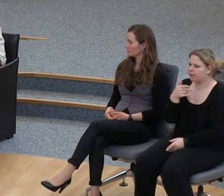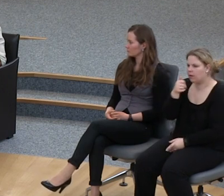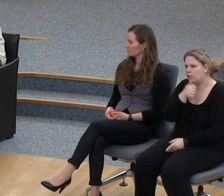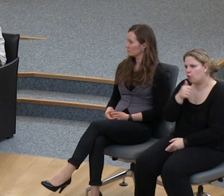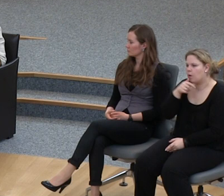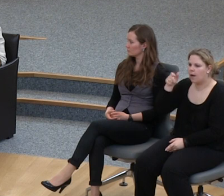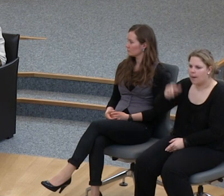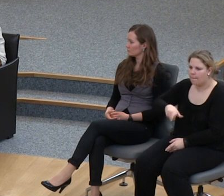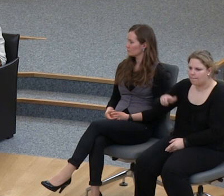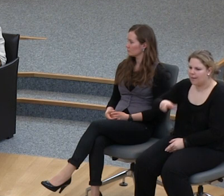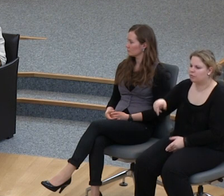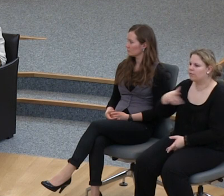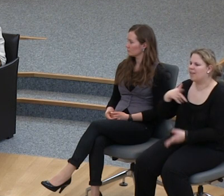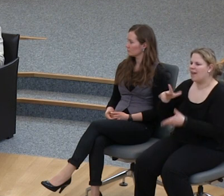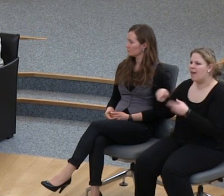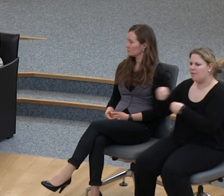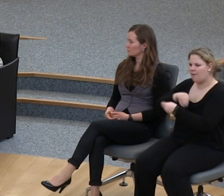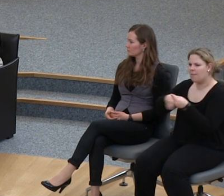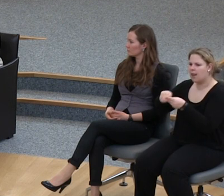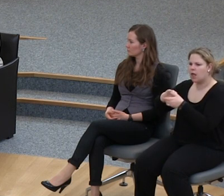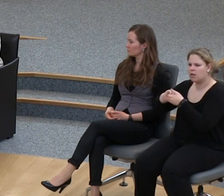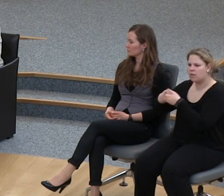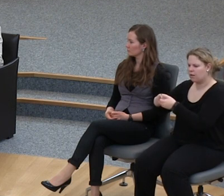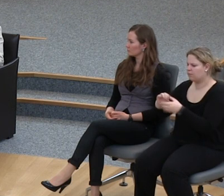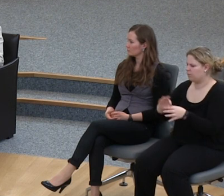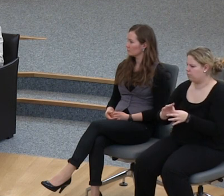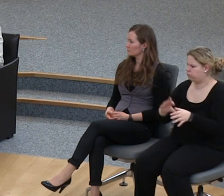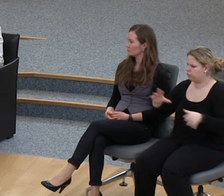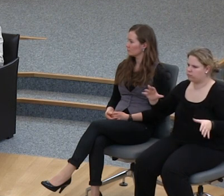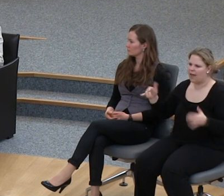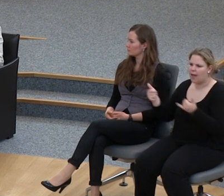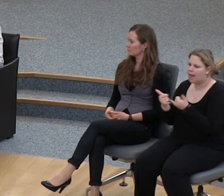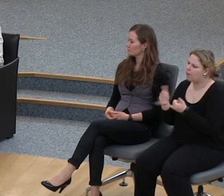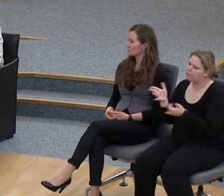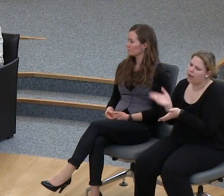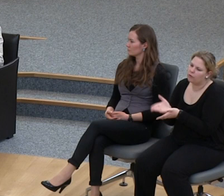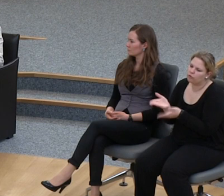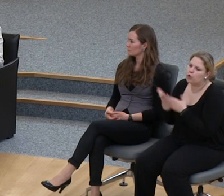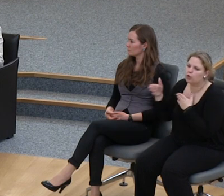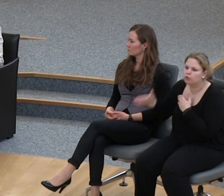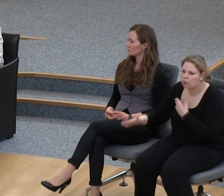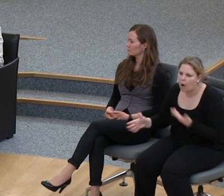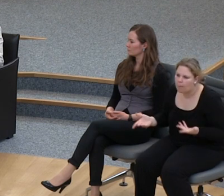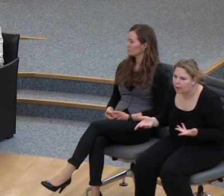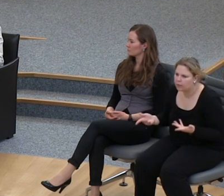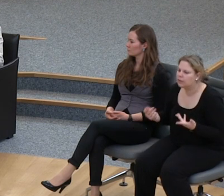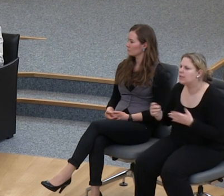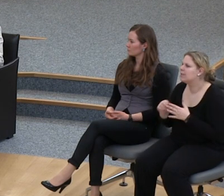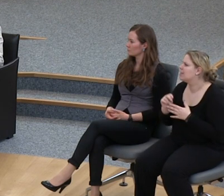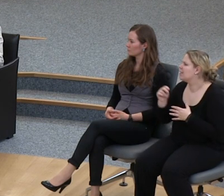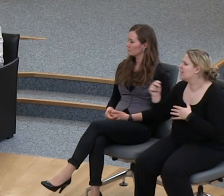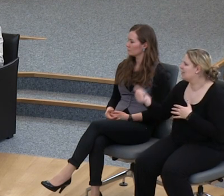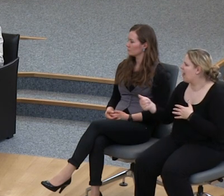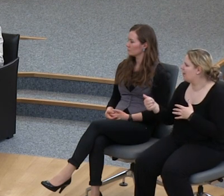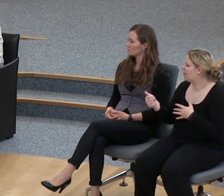keinen Familienzusammenhang. Eltern leider schon verstorben, selten Geschwister und